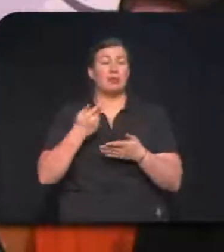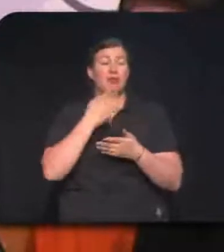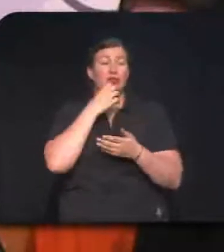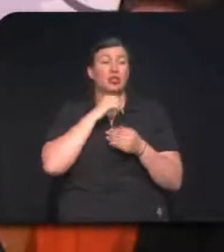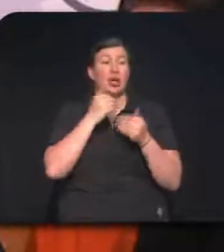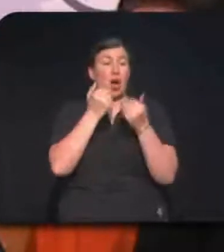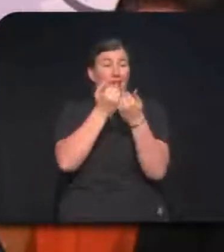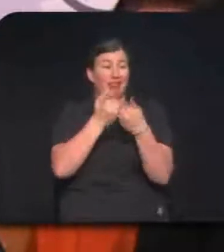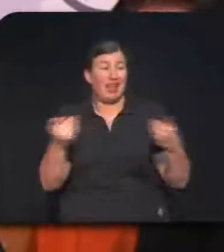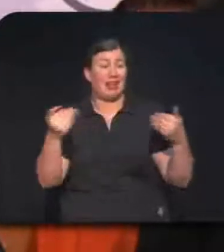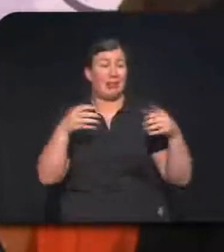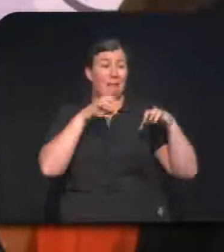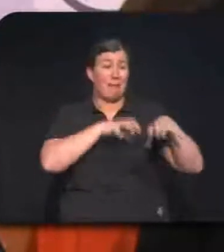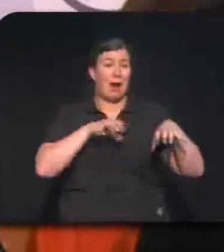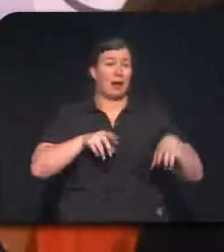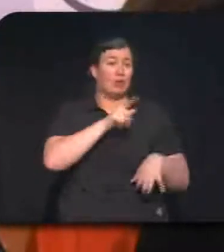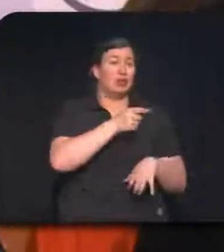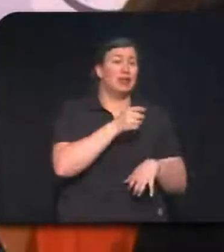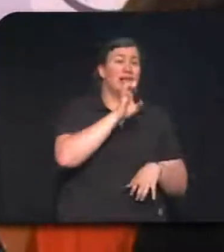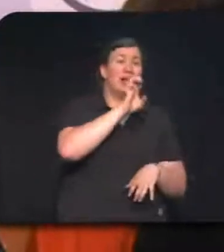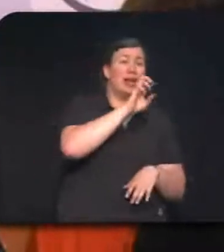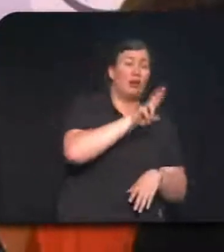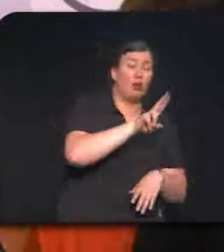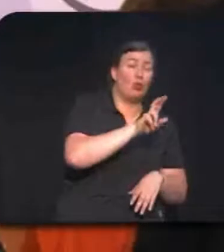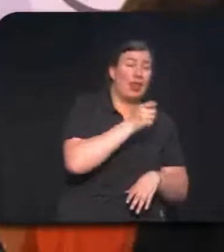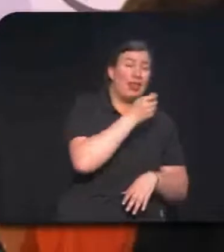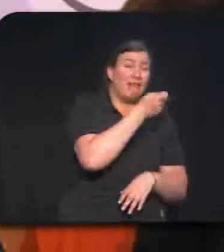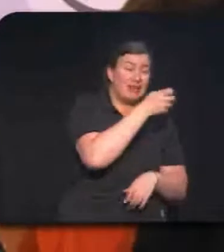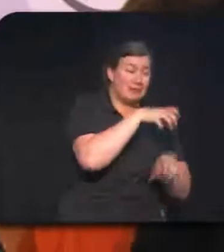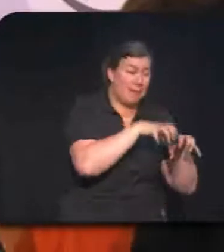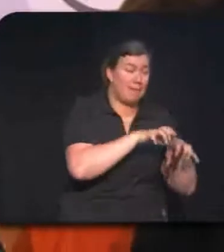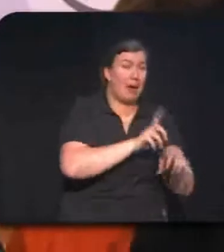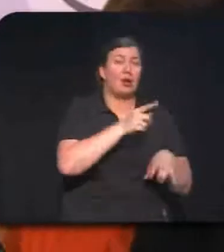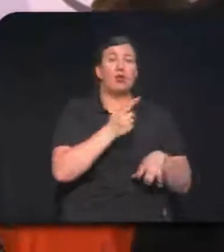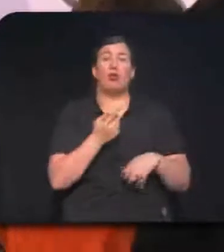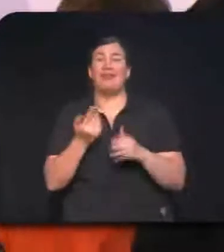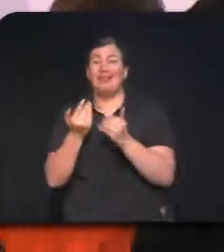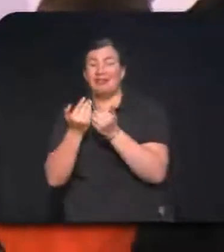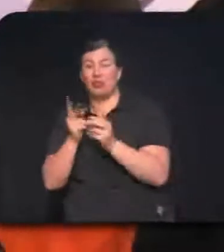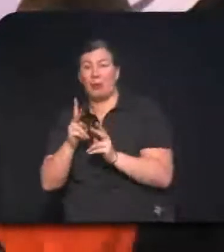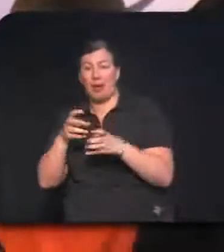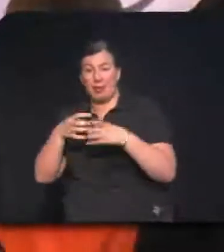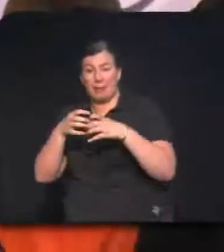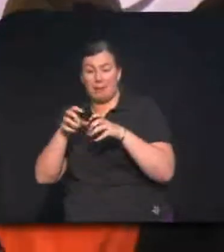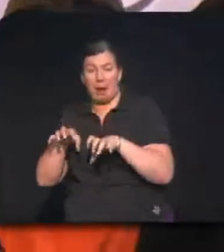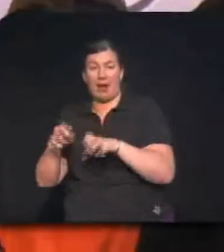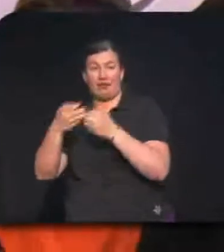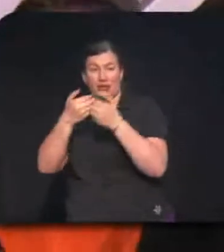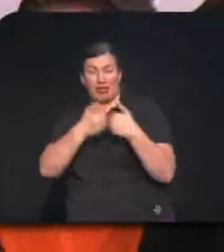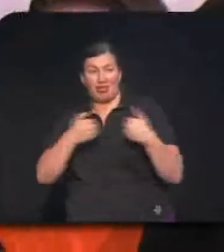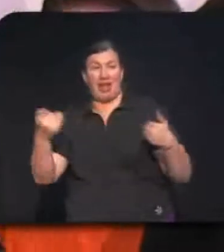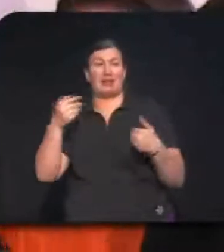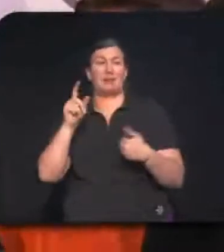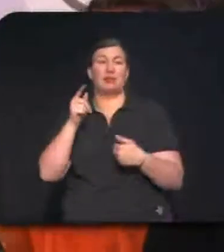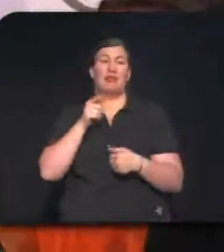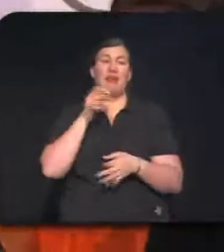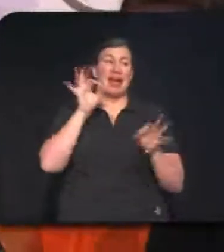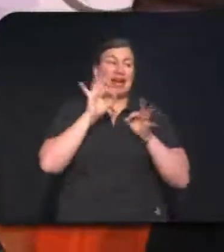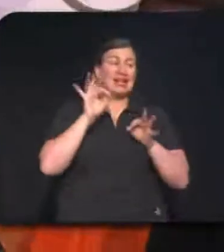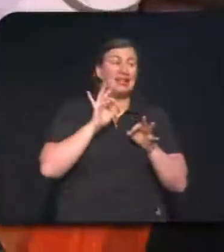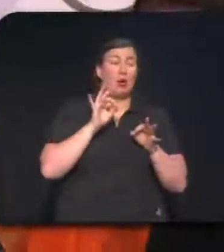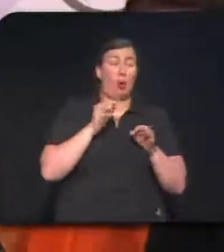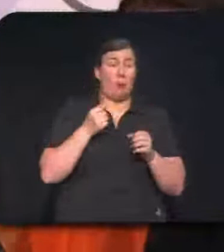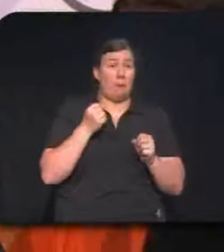Trennung von Geschäftsbanken zu Investmentbanken damit die Leute das Risiko verursachen denn auch tragen den europäischen